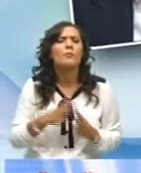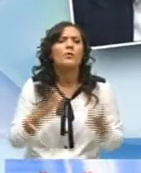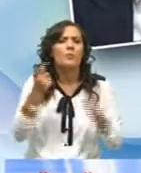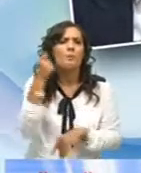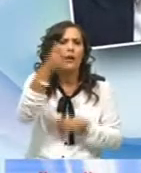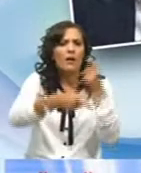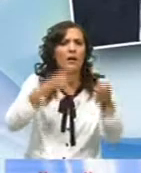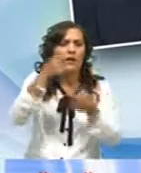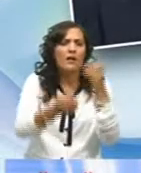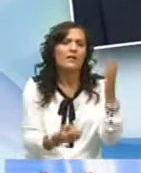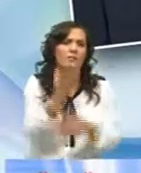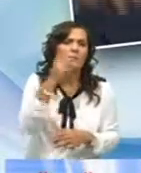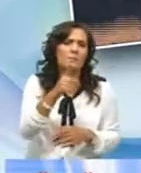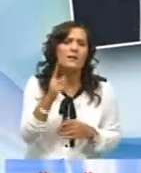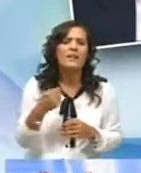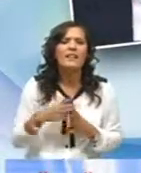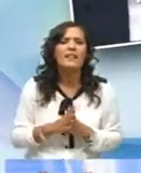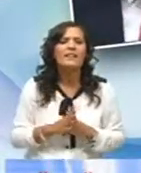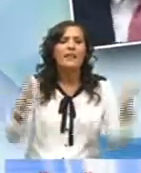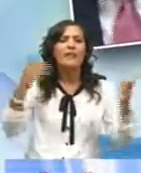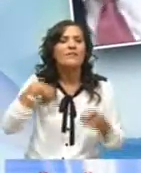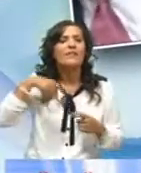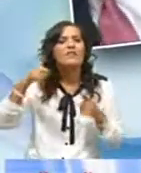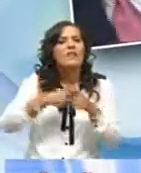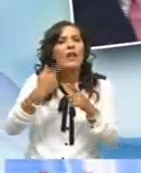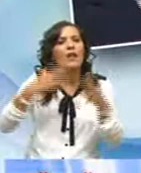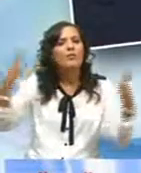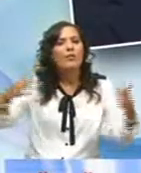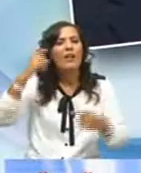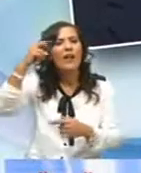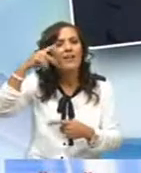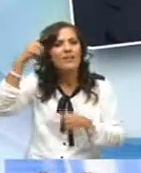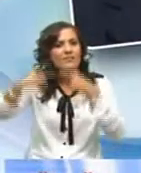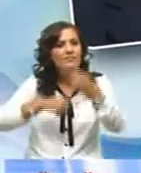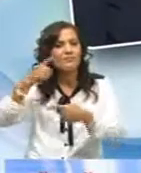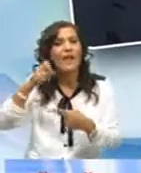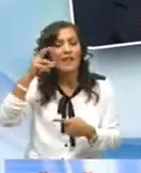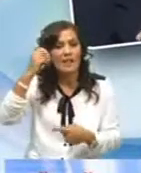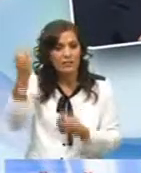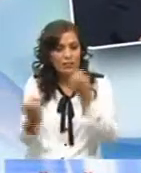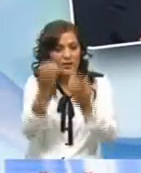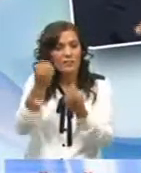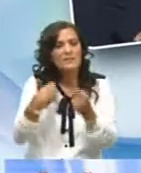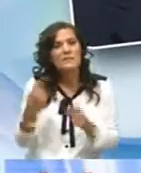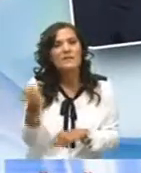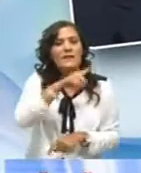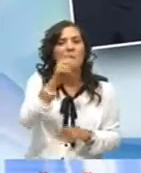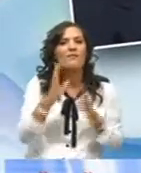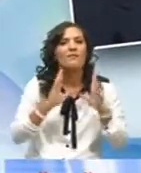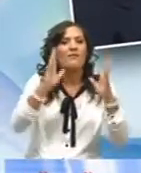paralar yatırılarak oluşturulmuş enerjide dev cihazımızı ya elektrik üretimi de bizim diğer bir